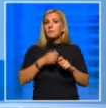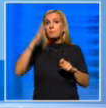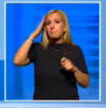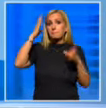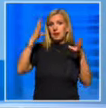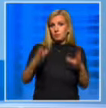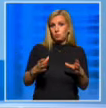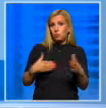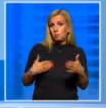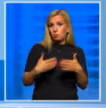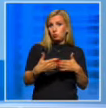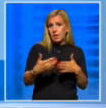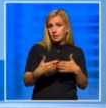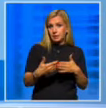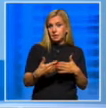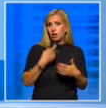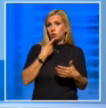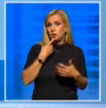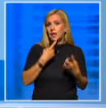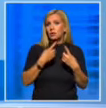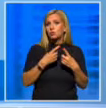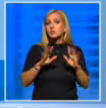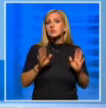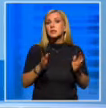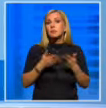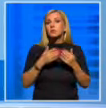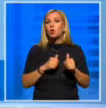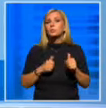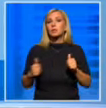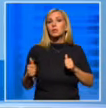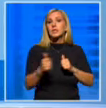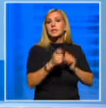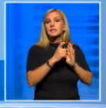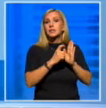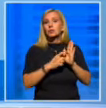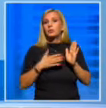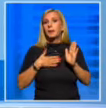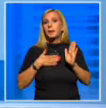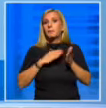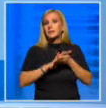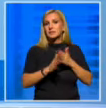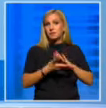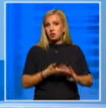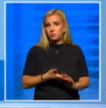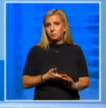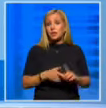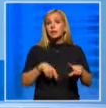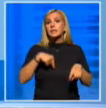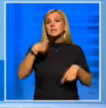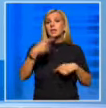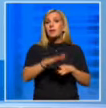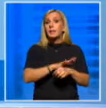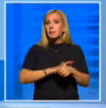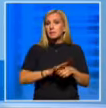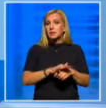през последните години, разговорът е започвал от приоритети и задачи, които имат да се свършат. След което на базата